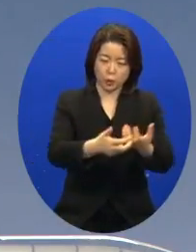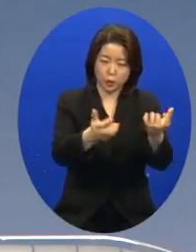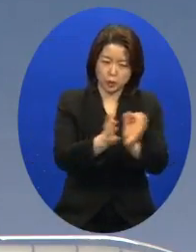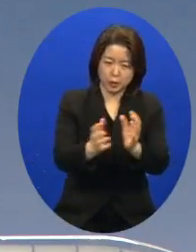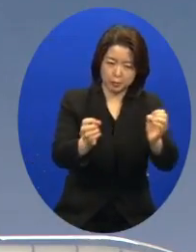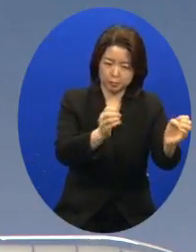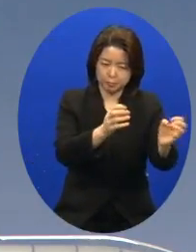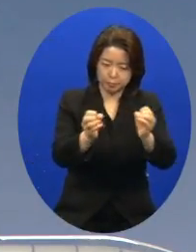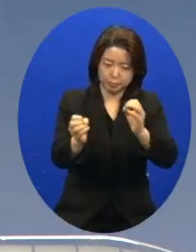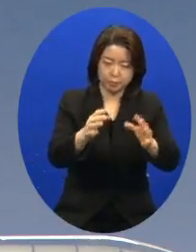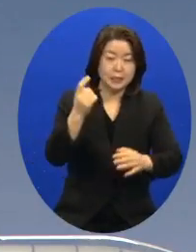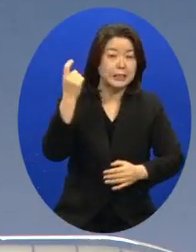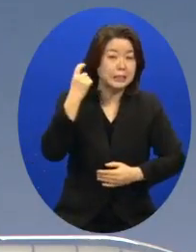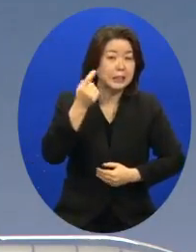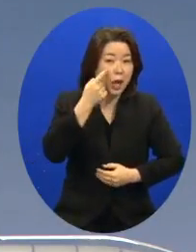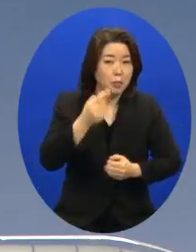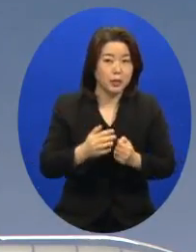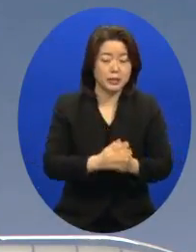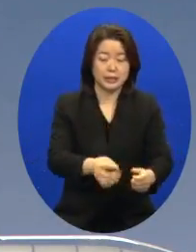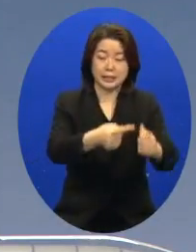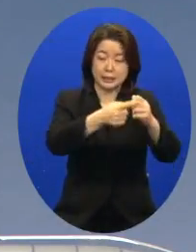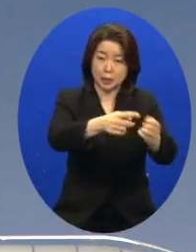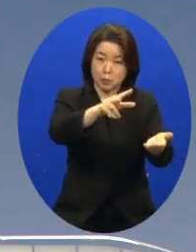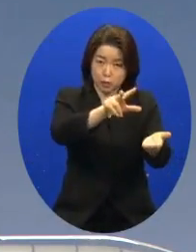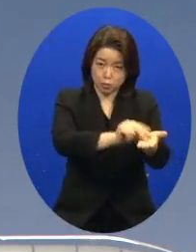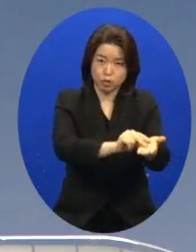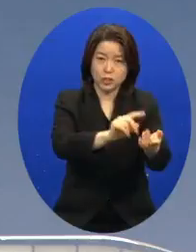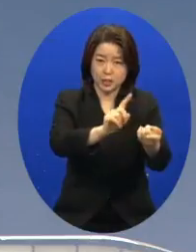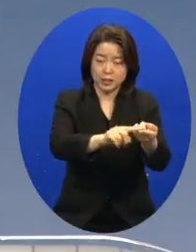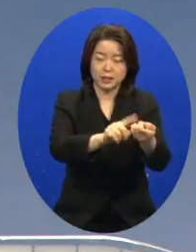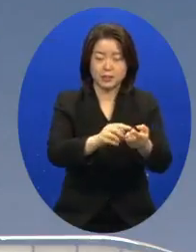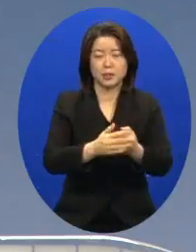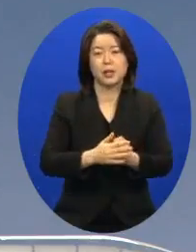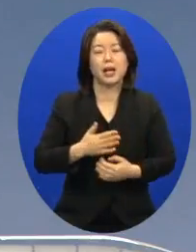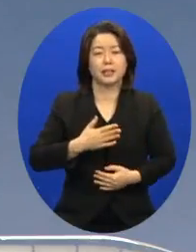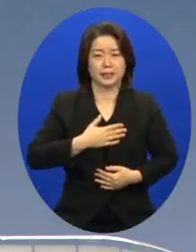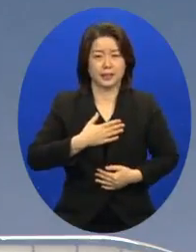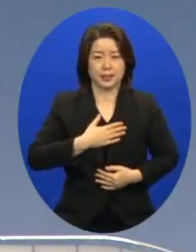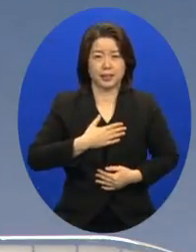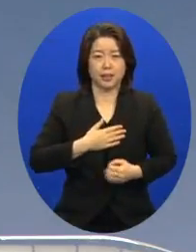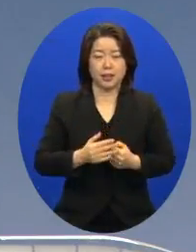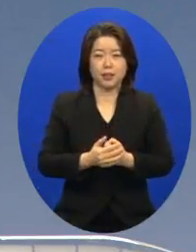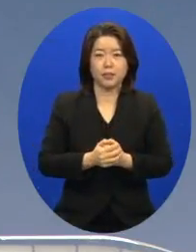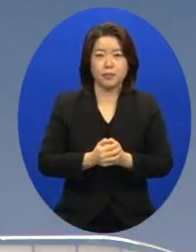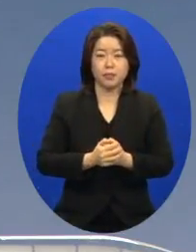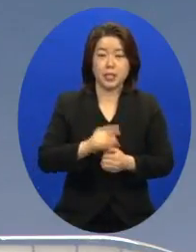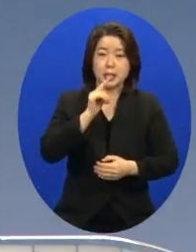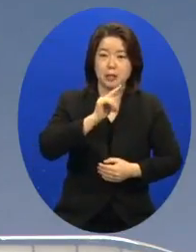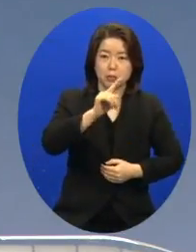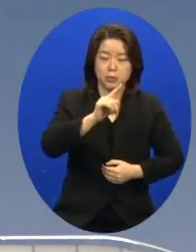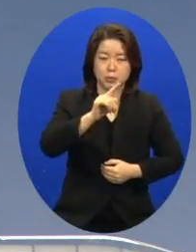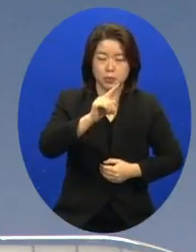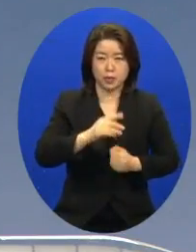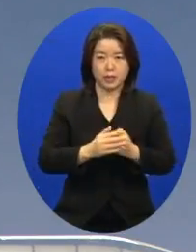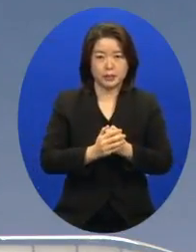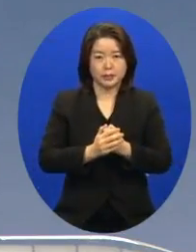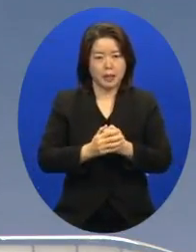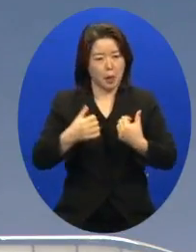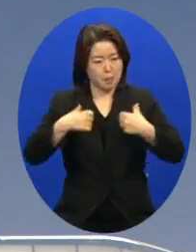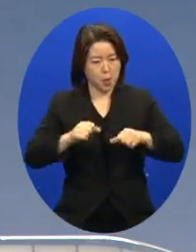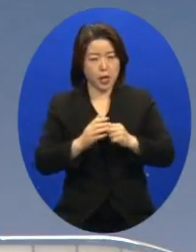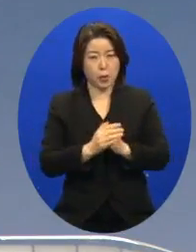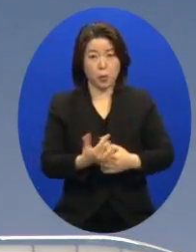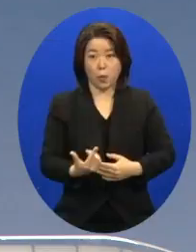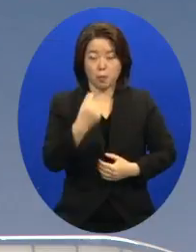들어보니까 첫 번째 문제에 대해서 제가 제 주장을 굽히고 빨리